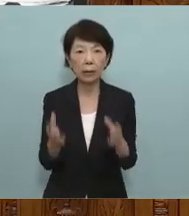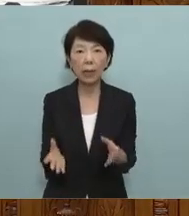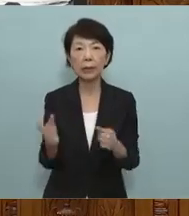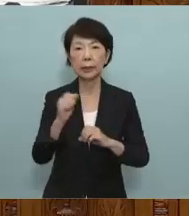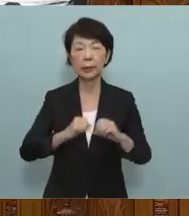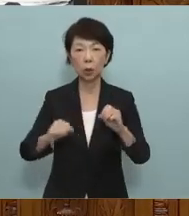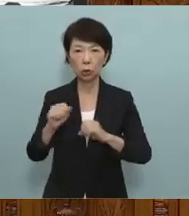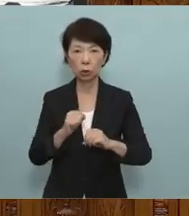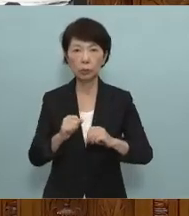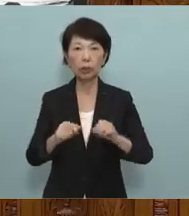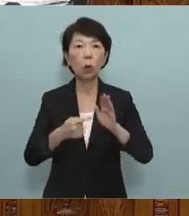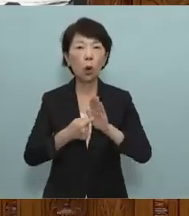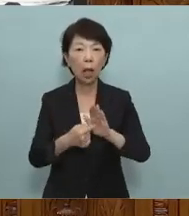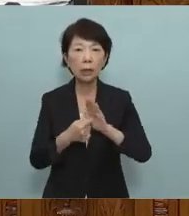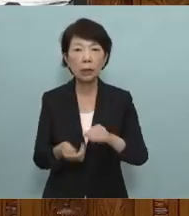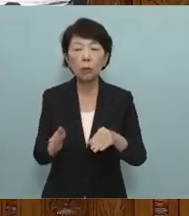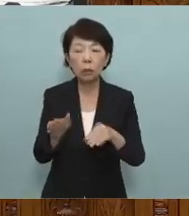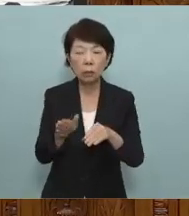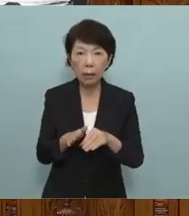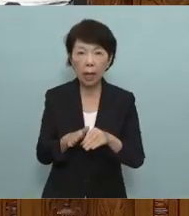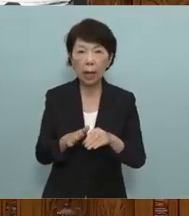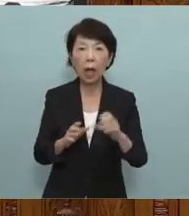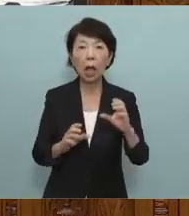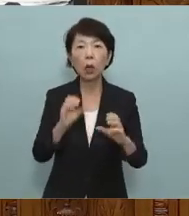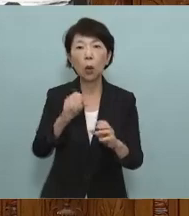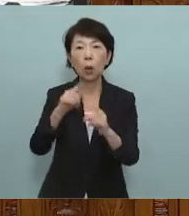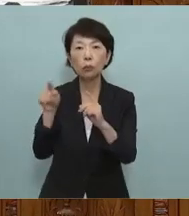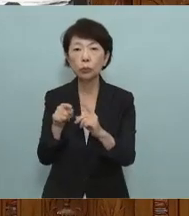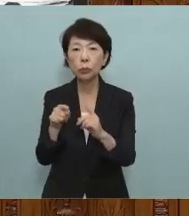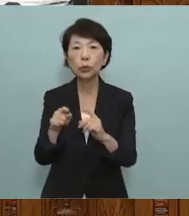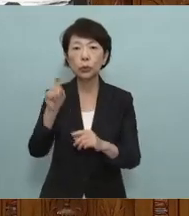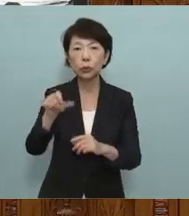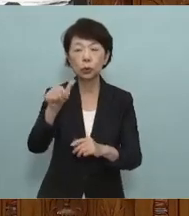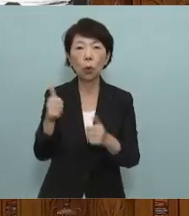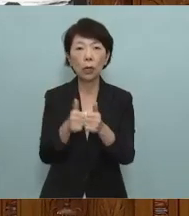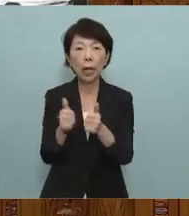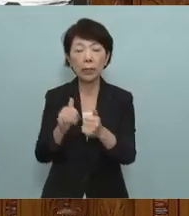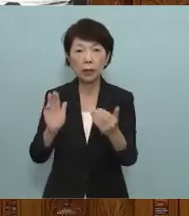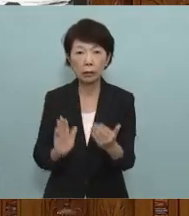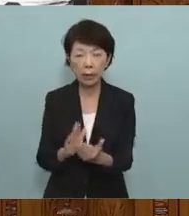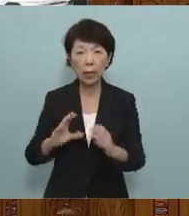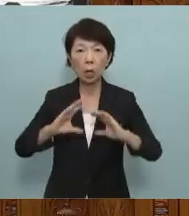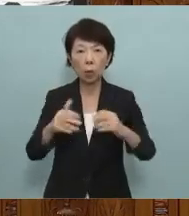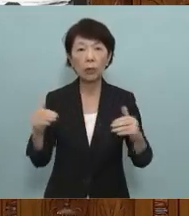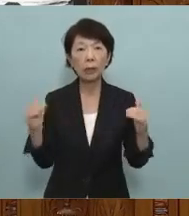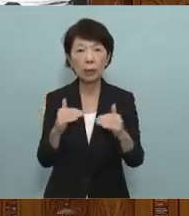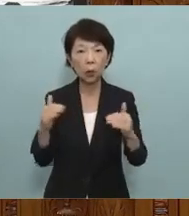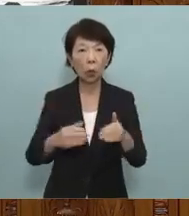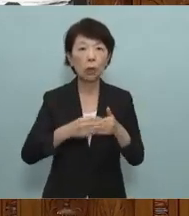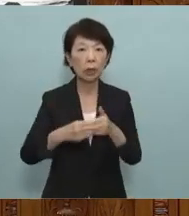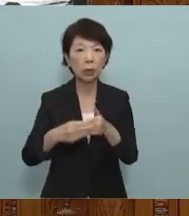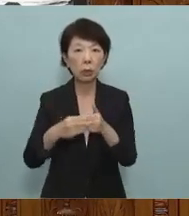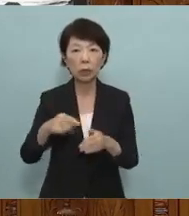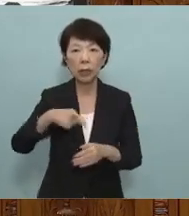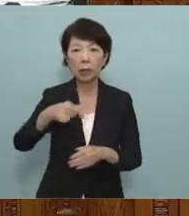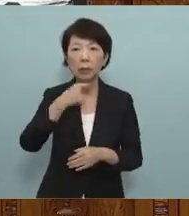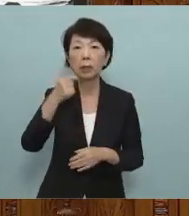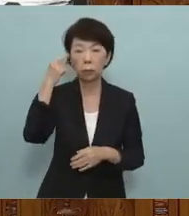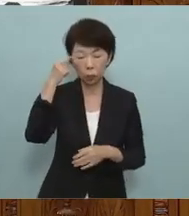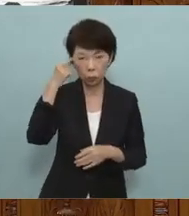組みの発信を含め、COP15 に向けた国際的な議論を リードしてまいりたいと思います